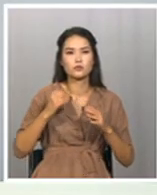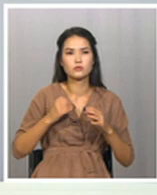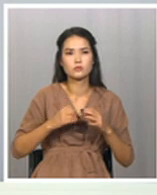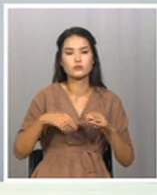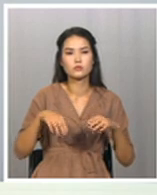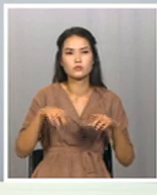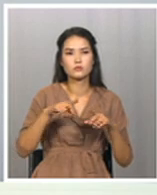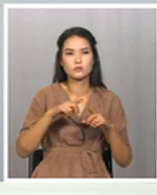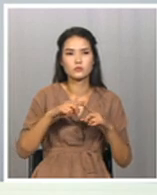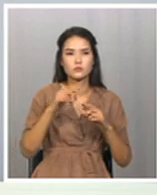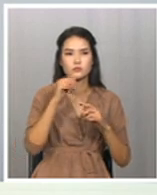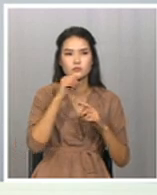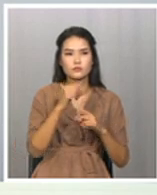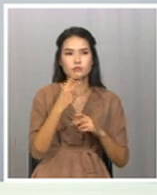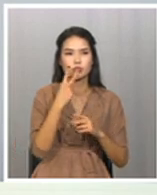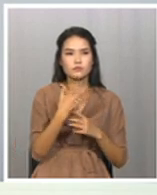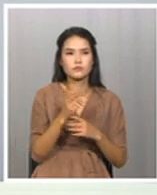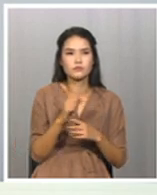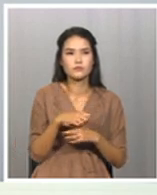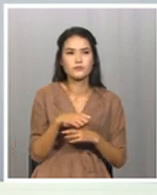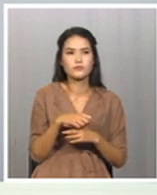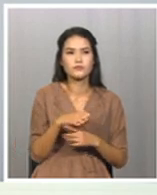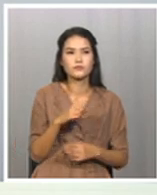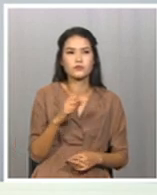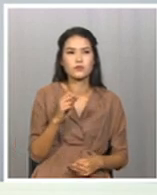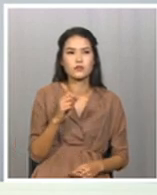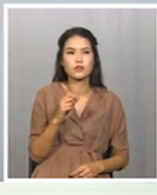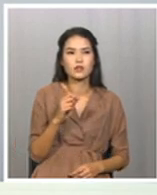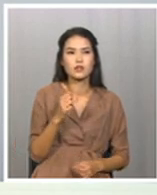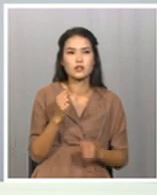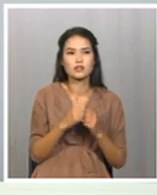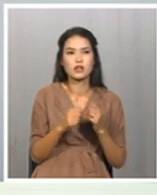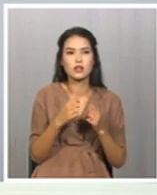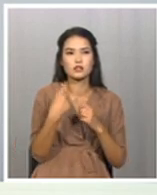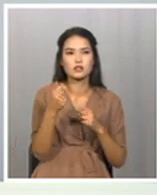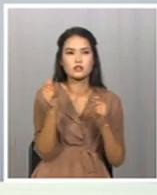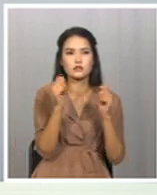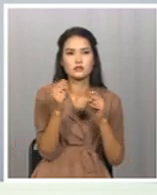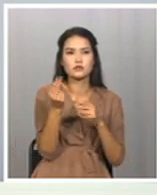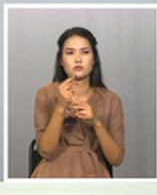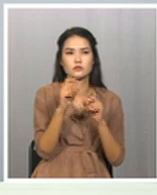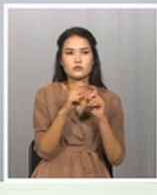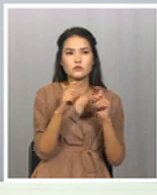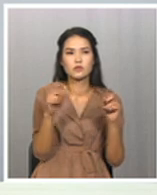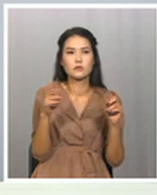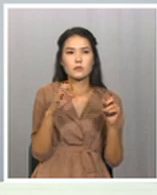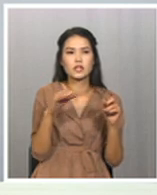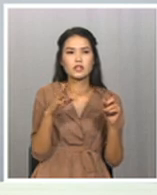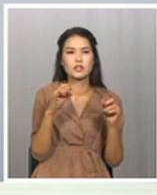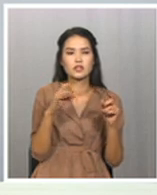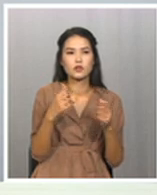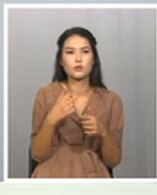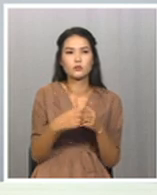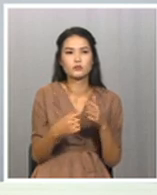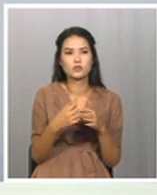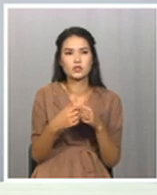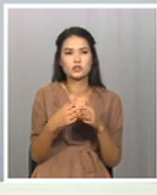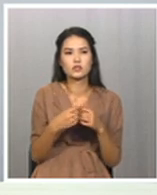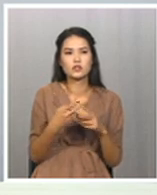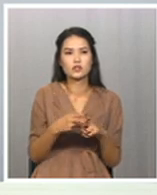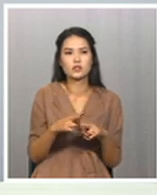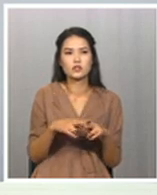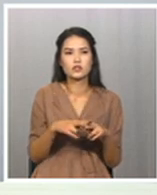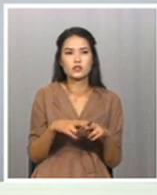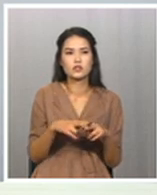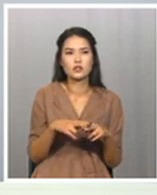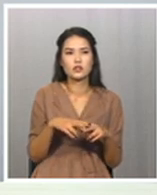төмен металдар болып бөлінеді. Мұрыш сутегіне дейінгі орналасқан белсенділігі орташа металл. Ол